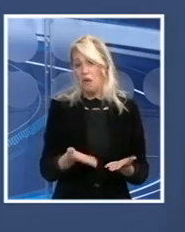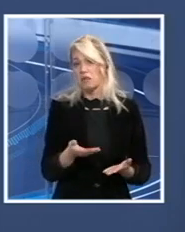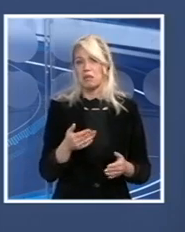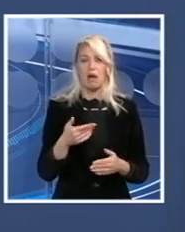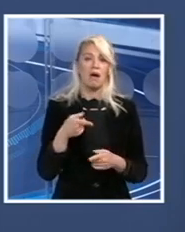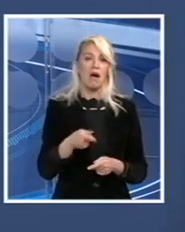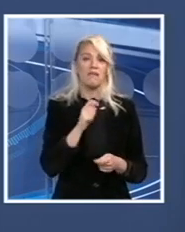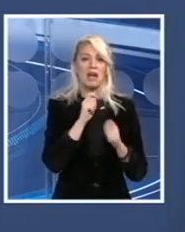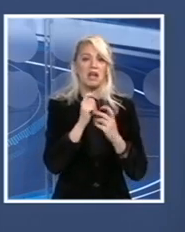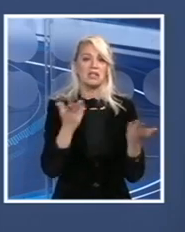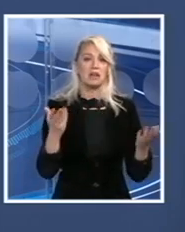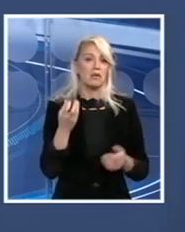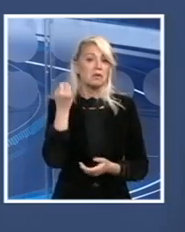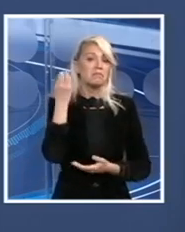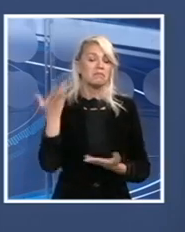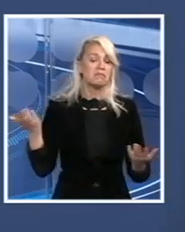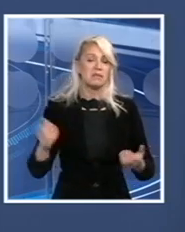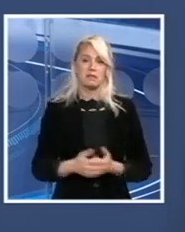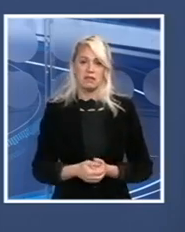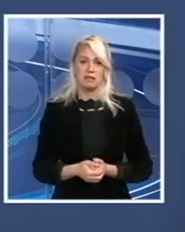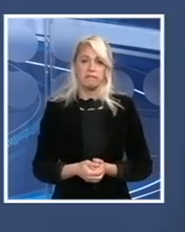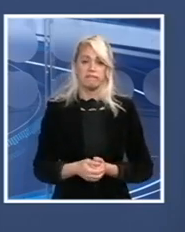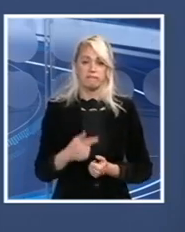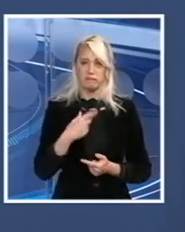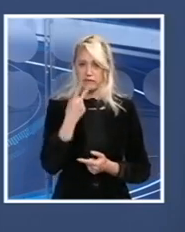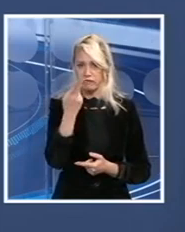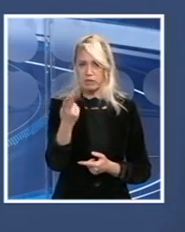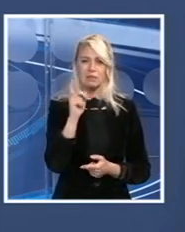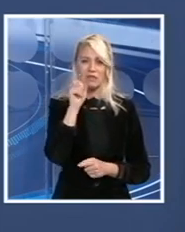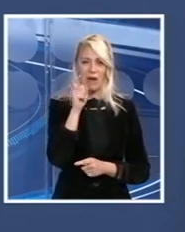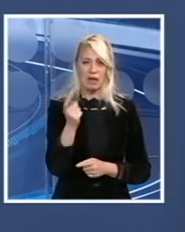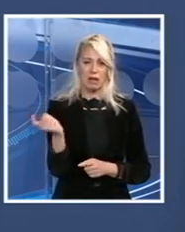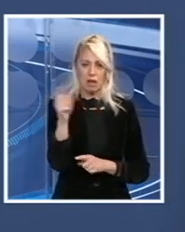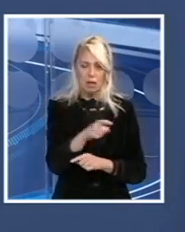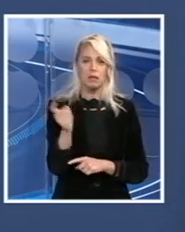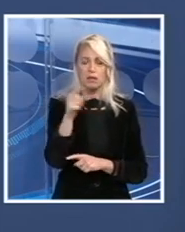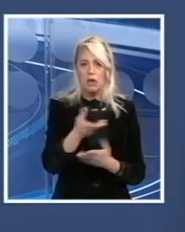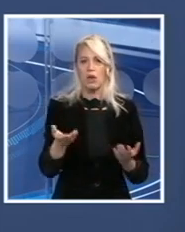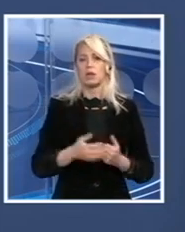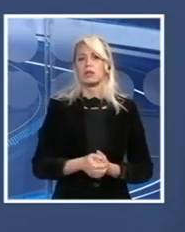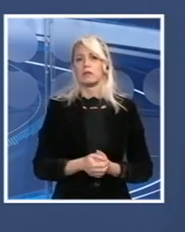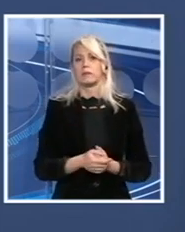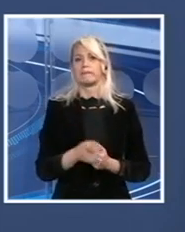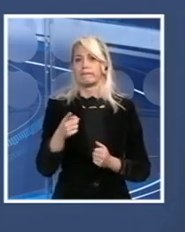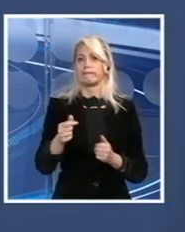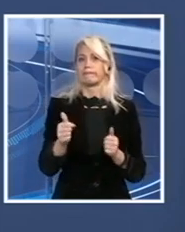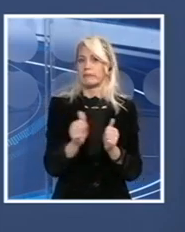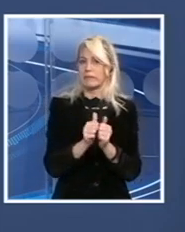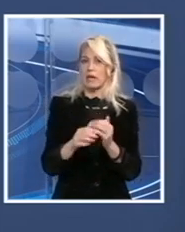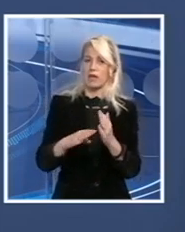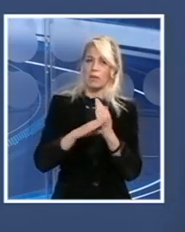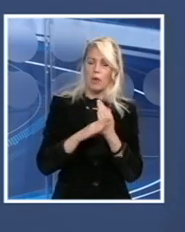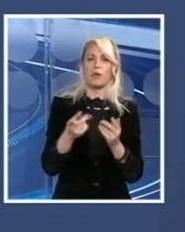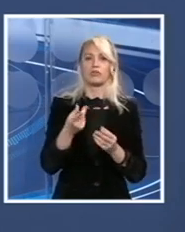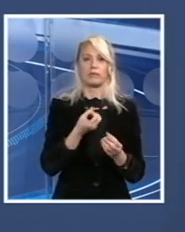ni nema smisla, ali vidimo da ste svaki dan tu sa nama, da nam pomažete da zajedno širimo i